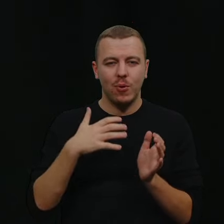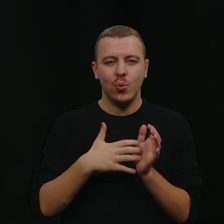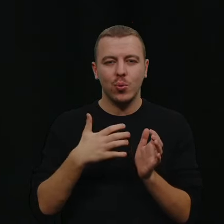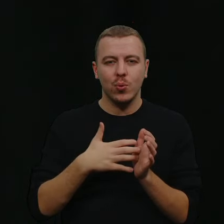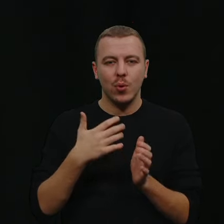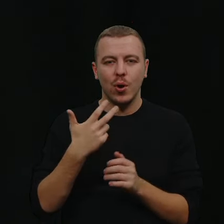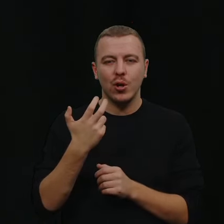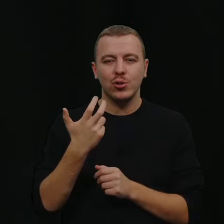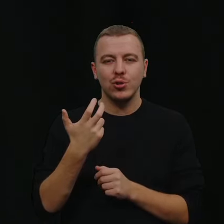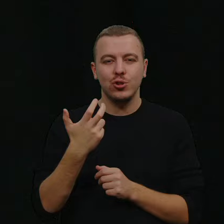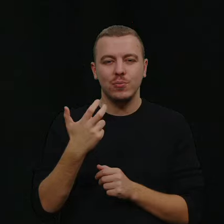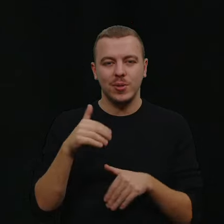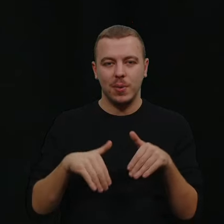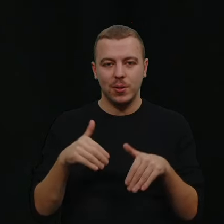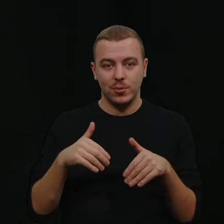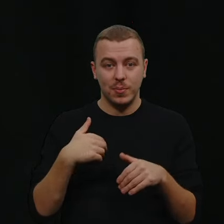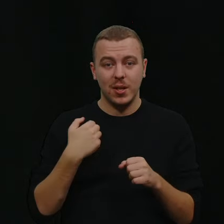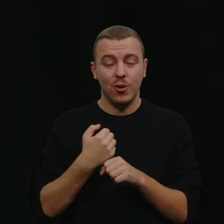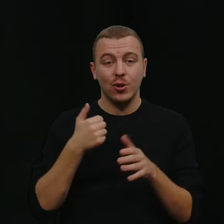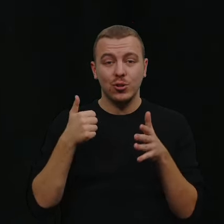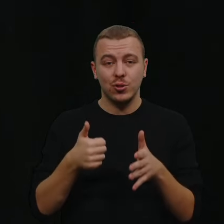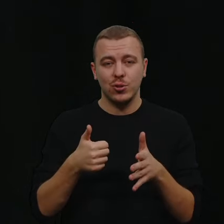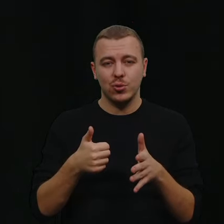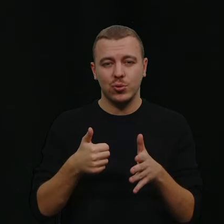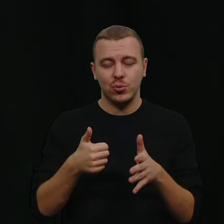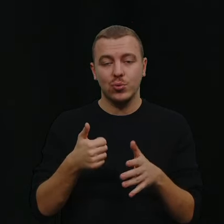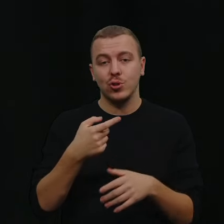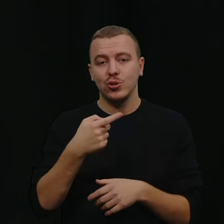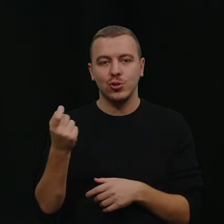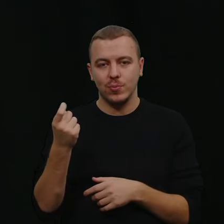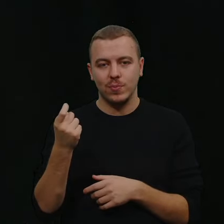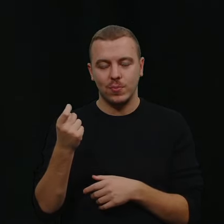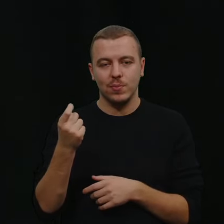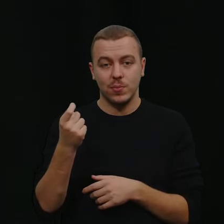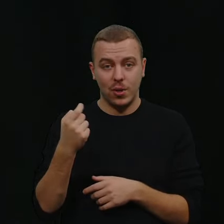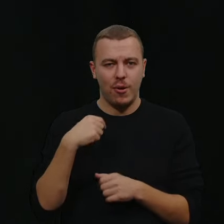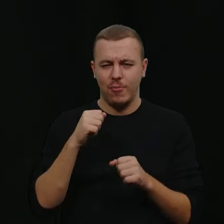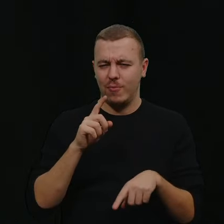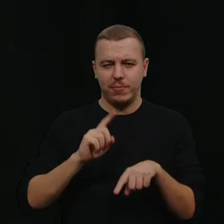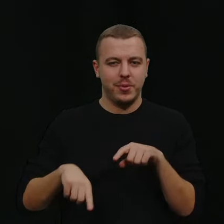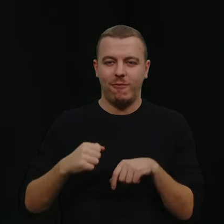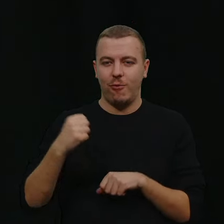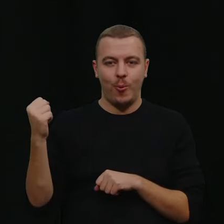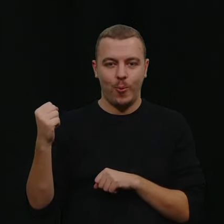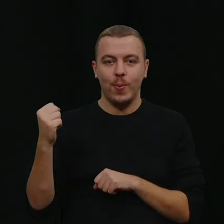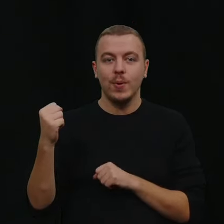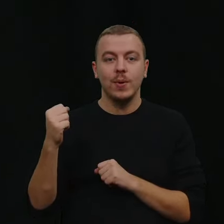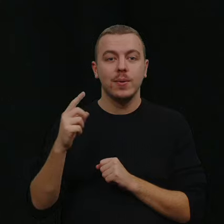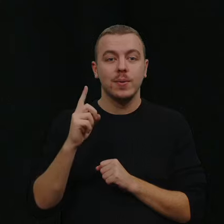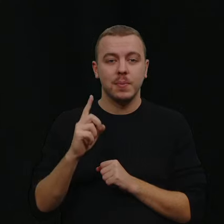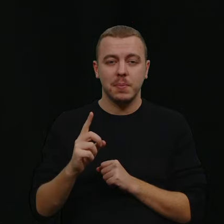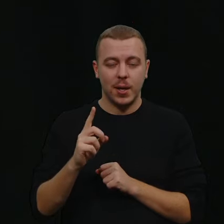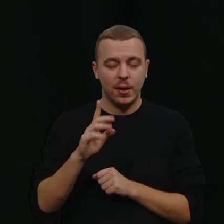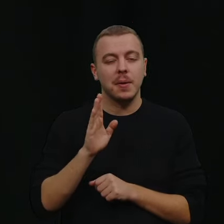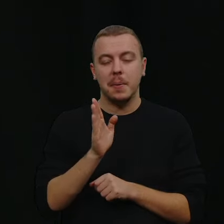pritrūko 300 balsų, man reikėjo 6600 balsų ir būčiau tada laimėjęs, bet tai